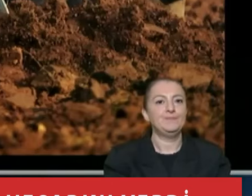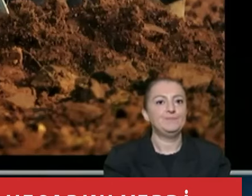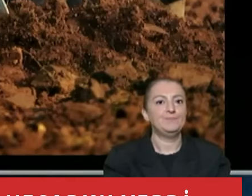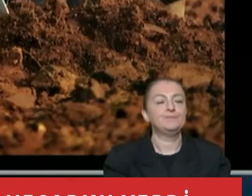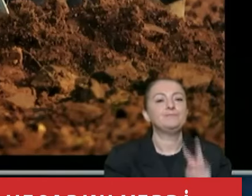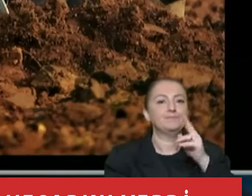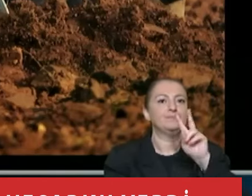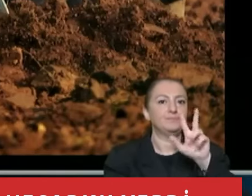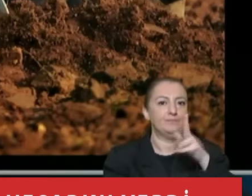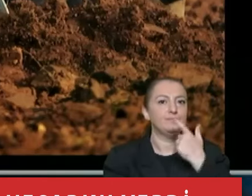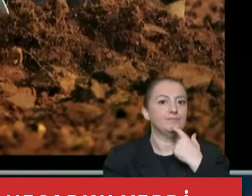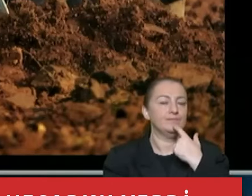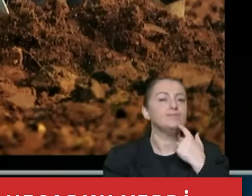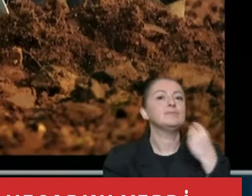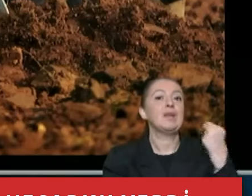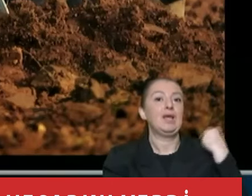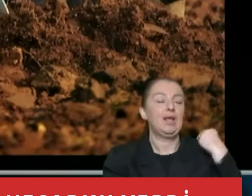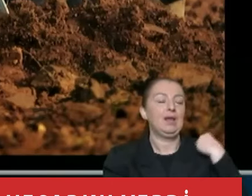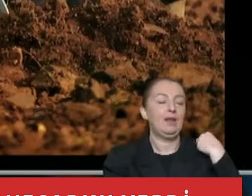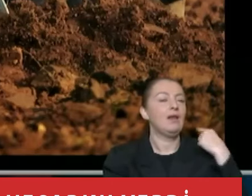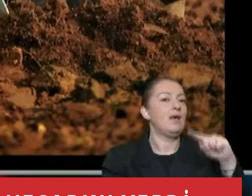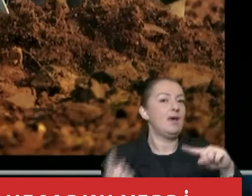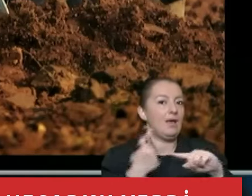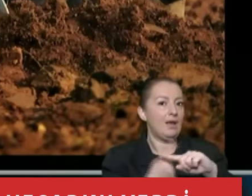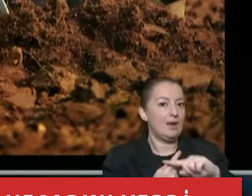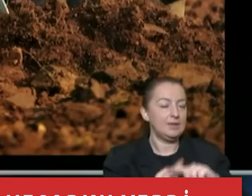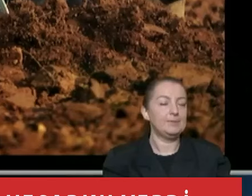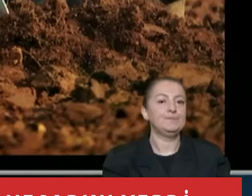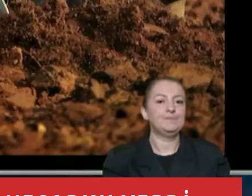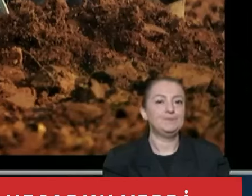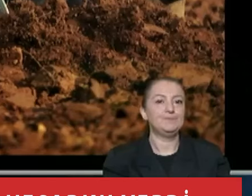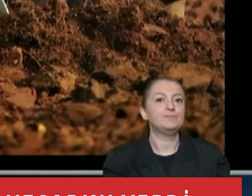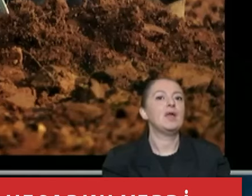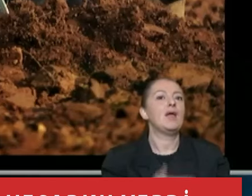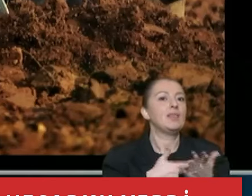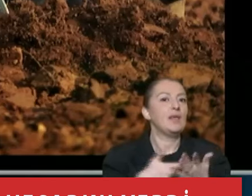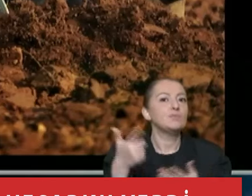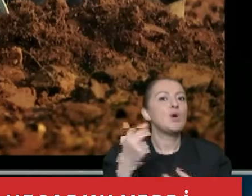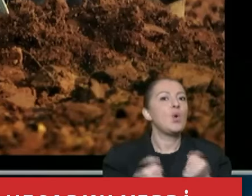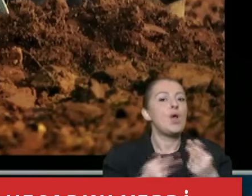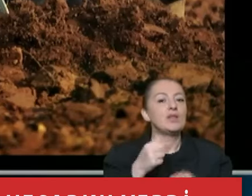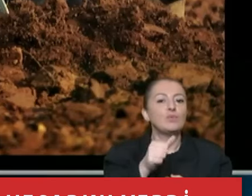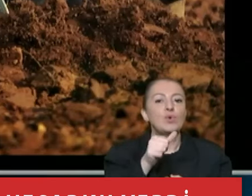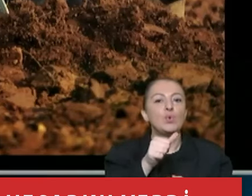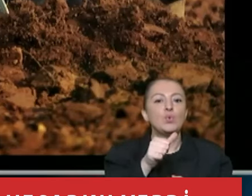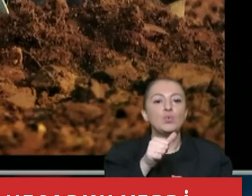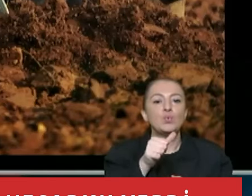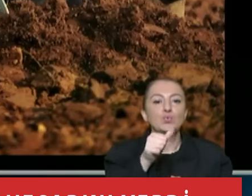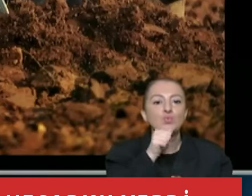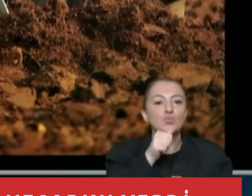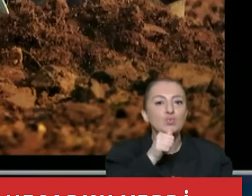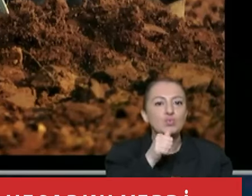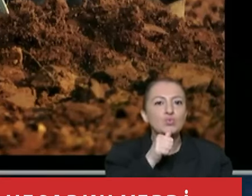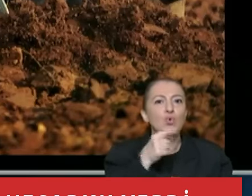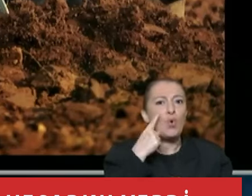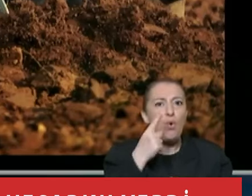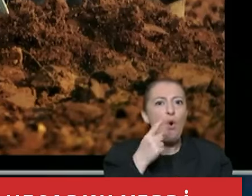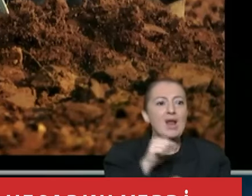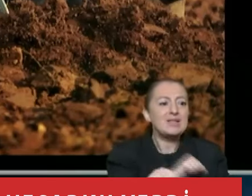2023 yılında da yenilerini ekledik aynı zamanda tarımsal üretimde su sarfiyatını ve ilaç kullanımını azaltan